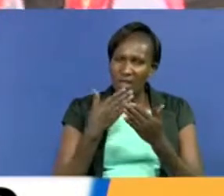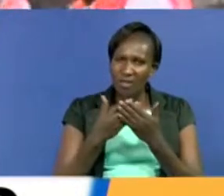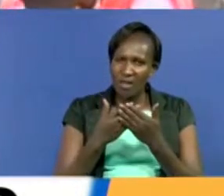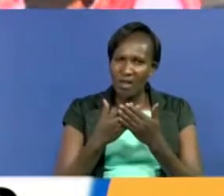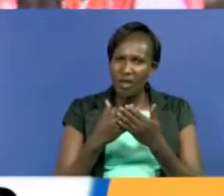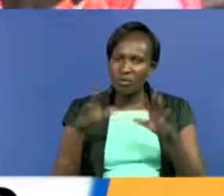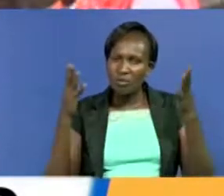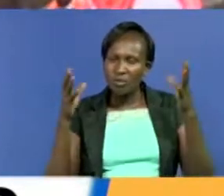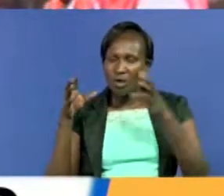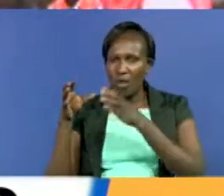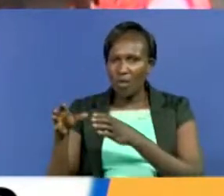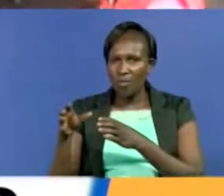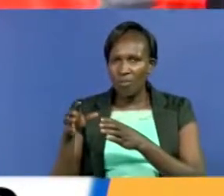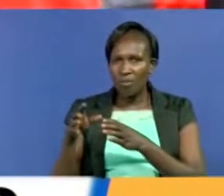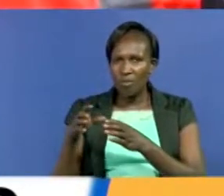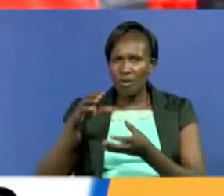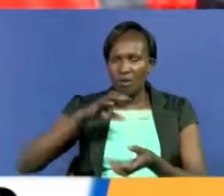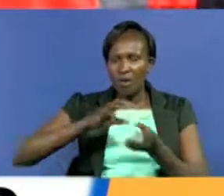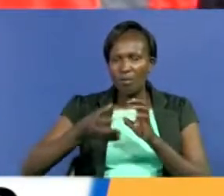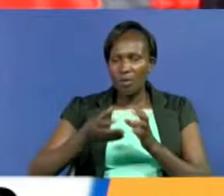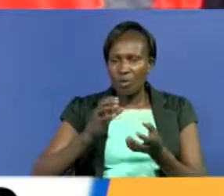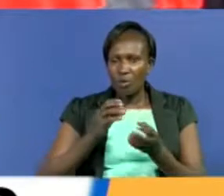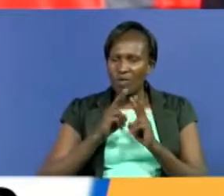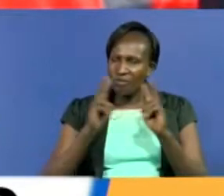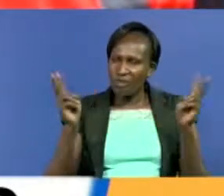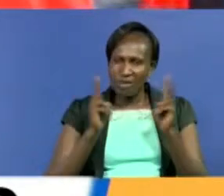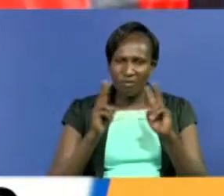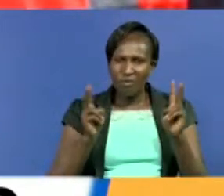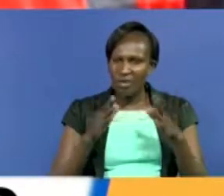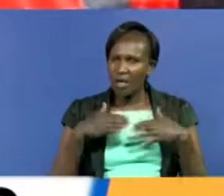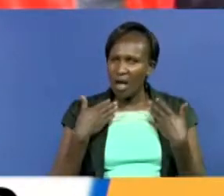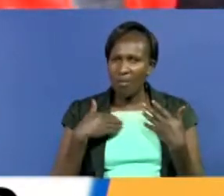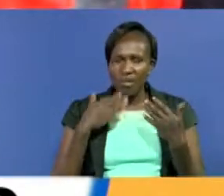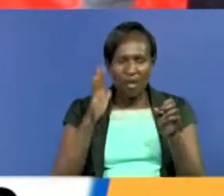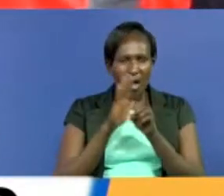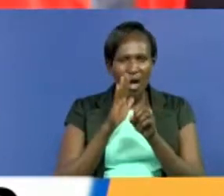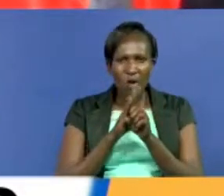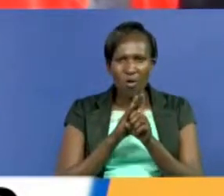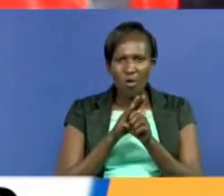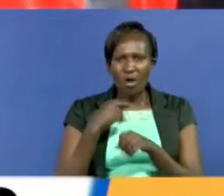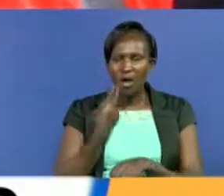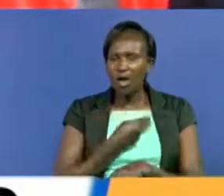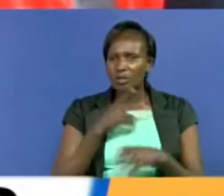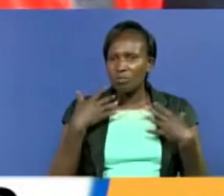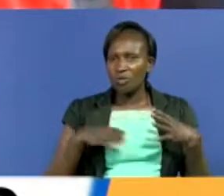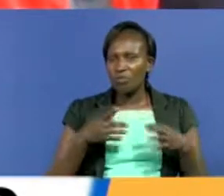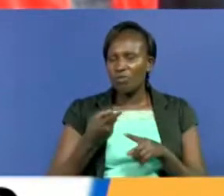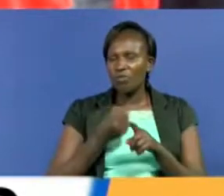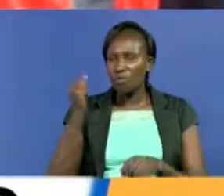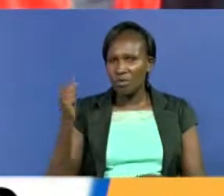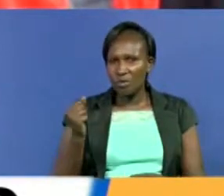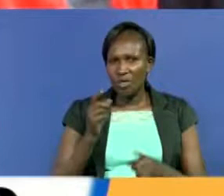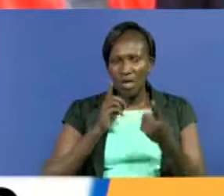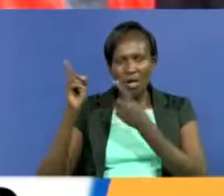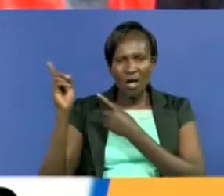kuisifu kampuni hii ya Tata Chemicals. We are very very delighted today as people of Kajiado to have a train service running between